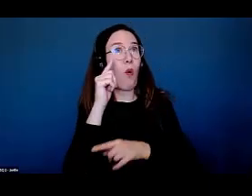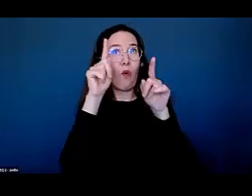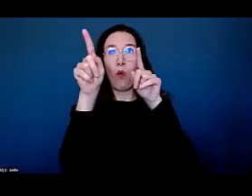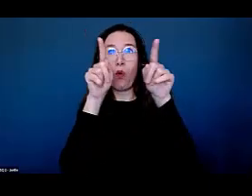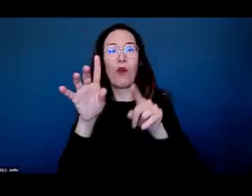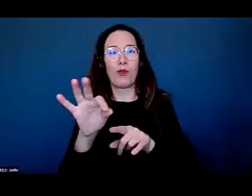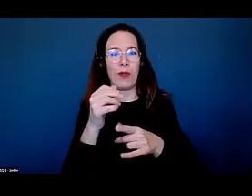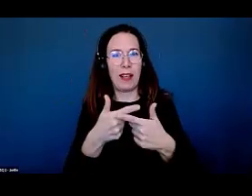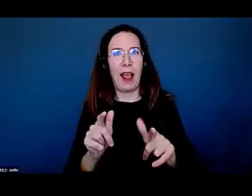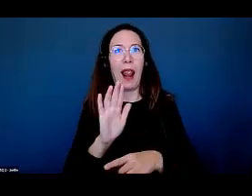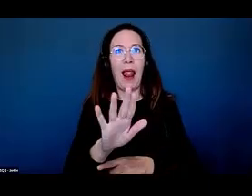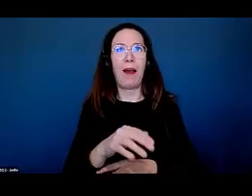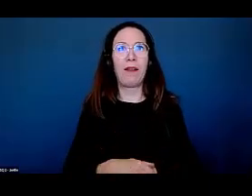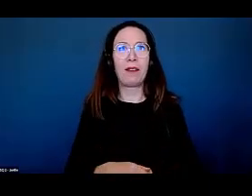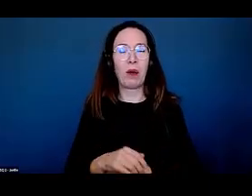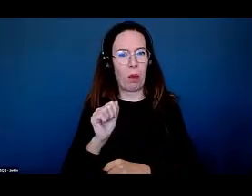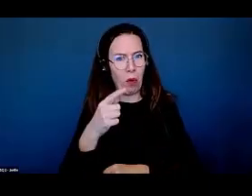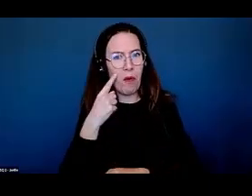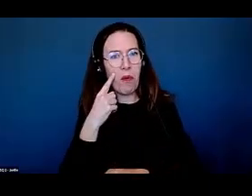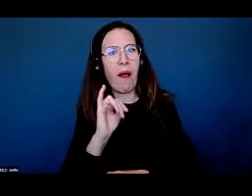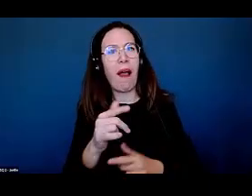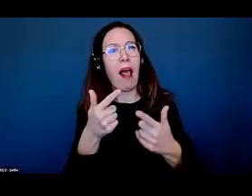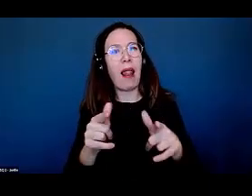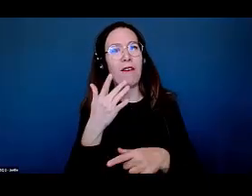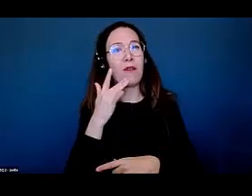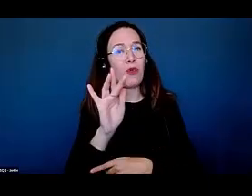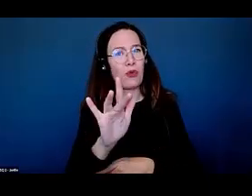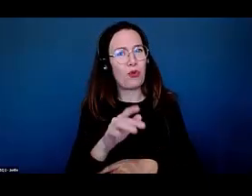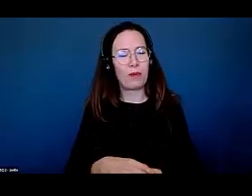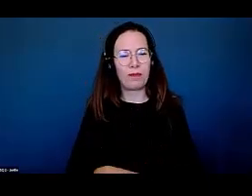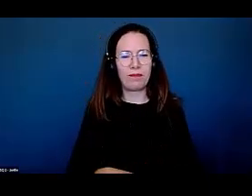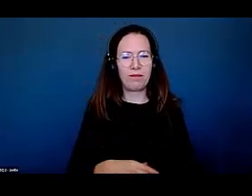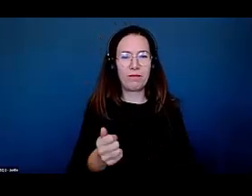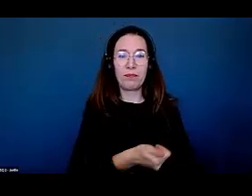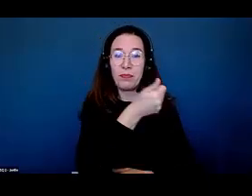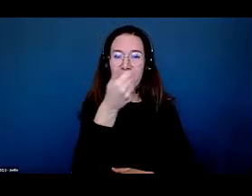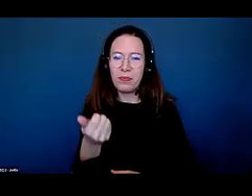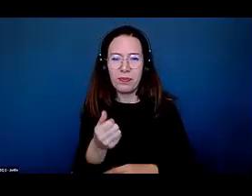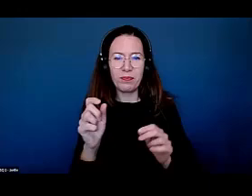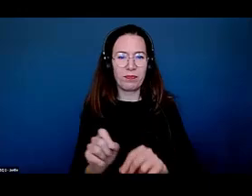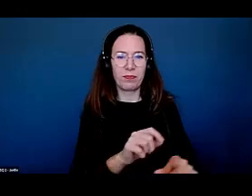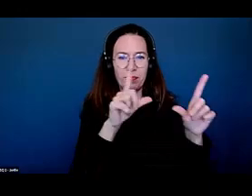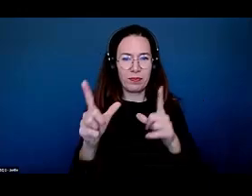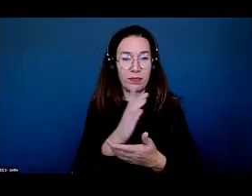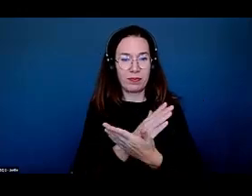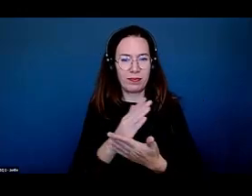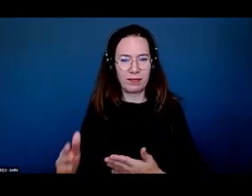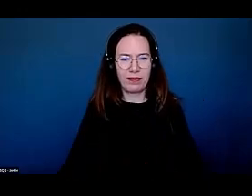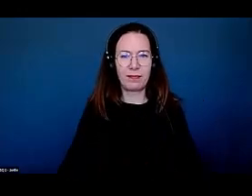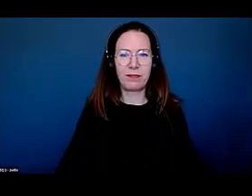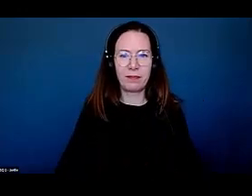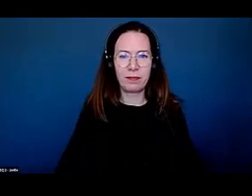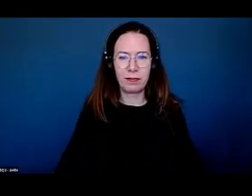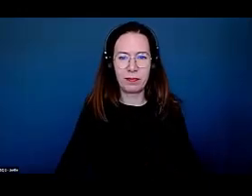écran. Cela vous permettra de voir les diapositives dans la langue de votre choix. Prochaine diapositive.